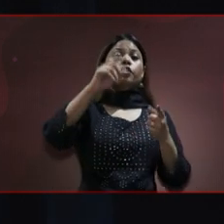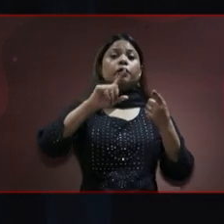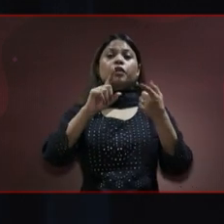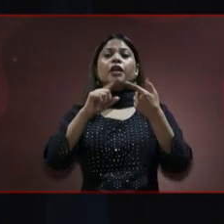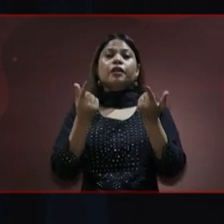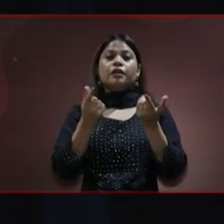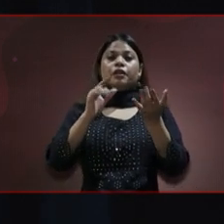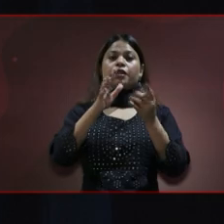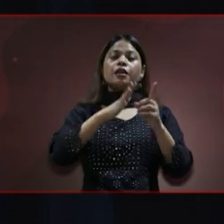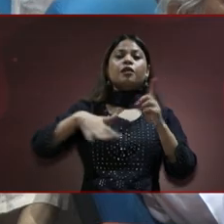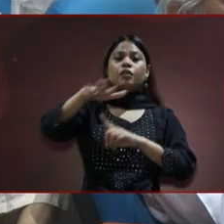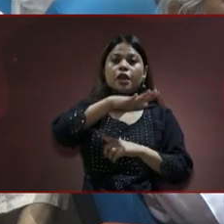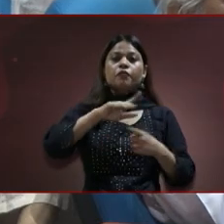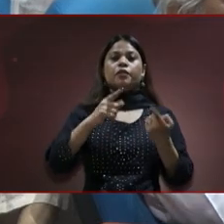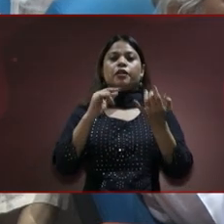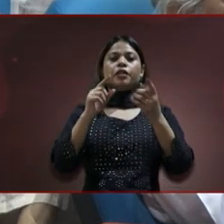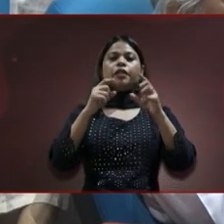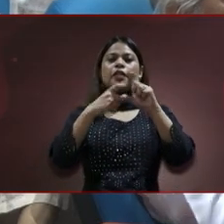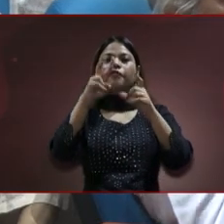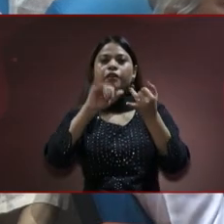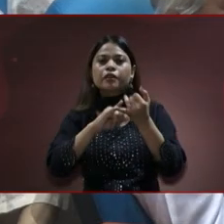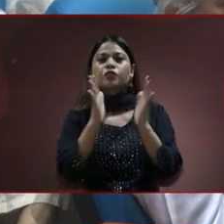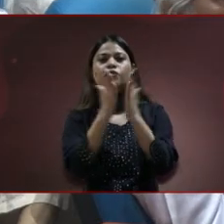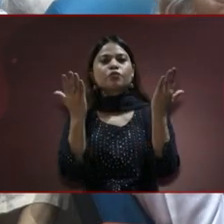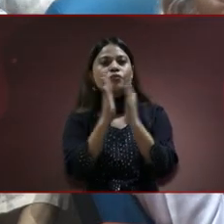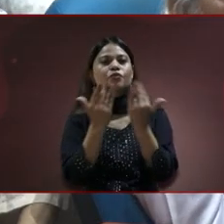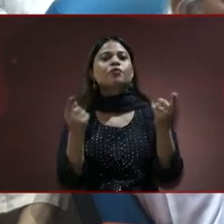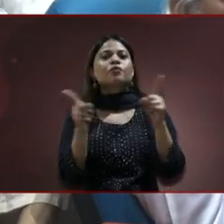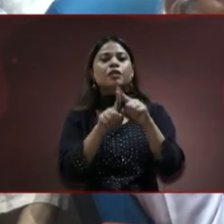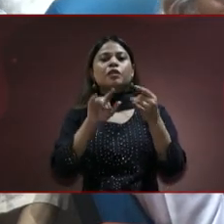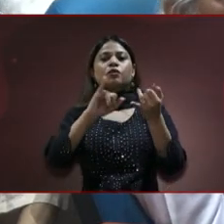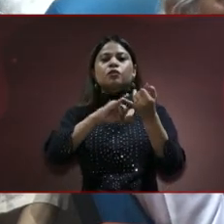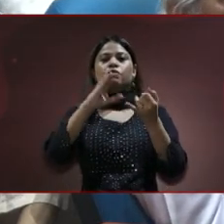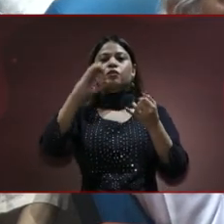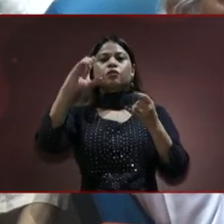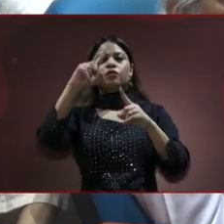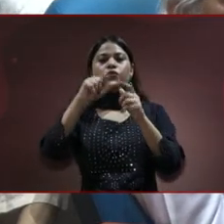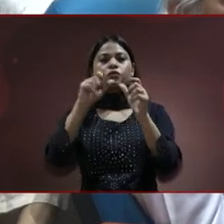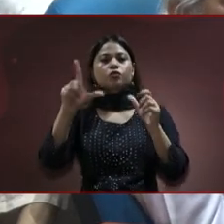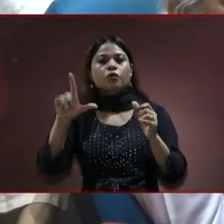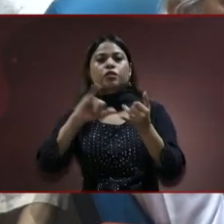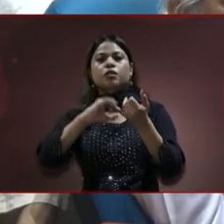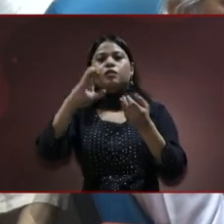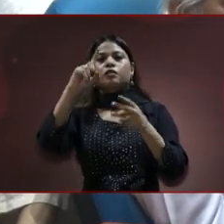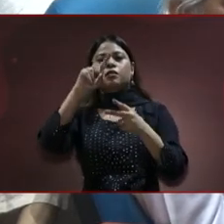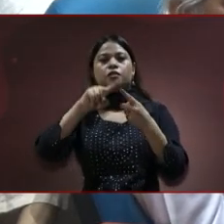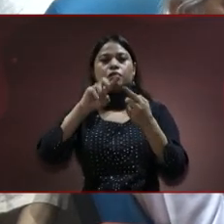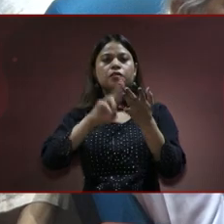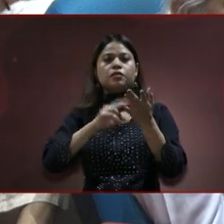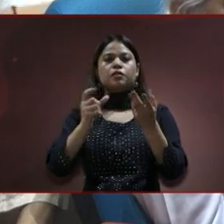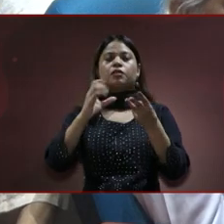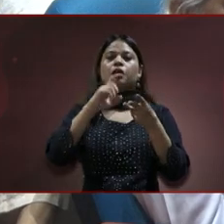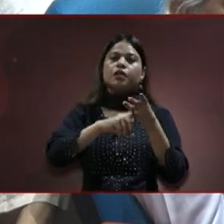इसकी भूयसी प्रशंसा आज समाज में हो रही है। इसलिए आउट ऑफ 15 ईयर यानी BV 1-2-3 एंड